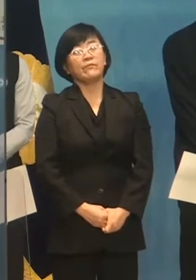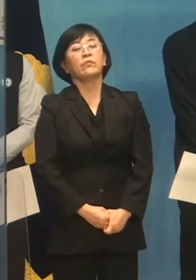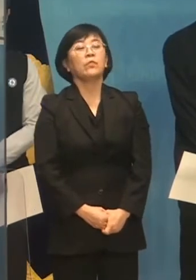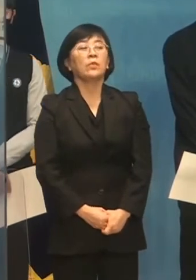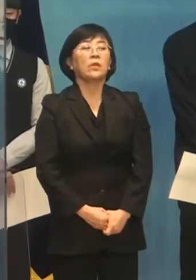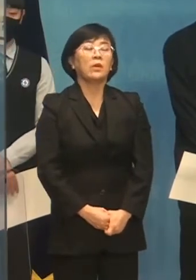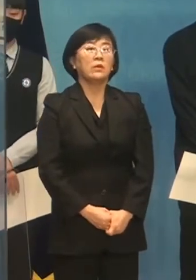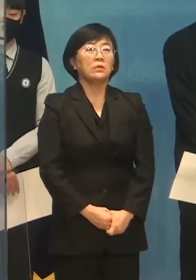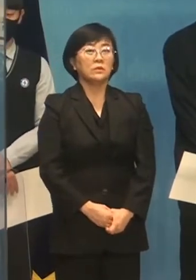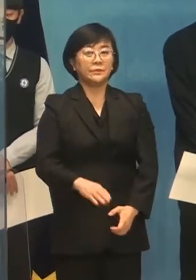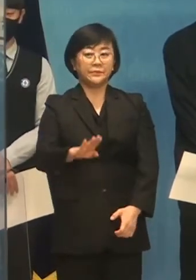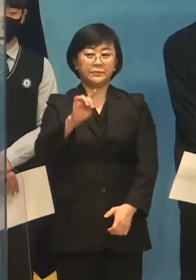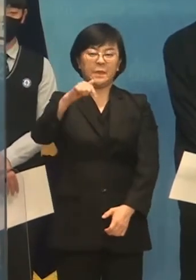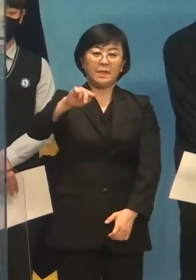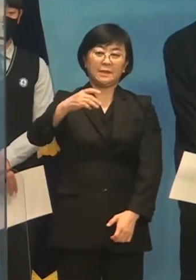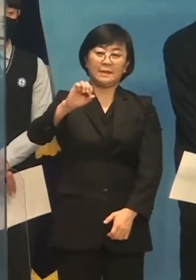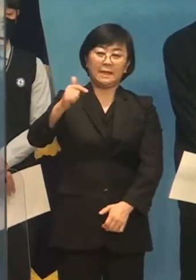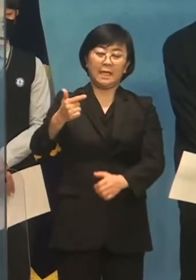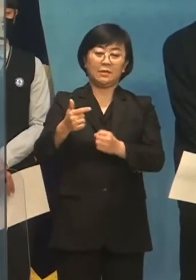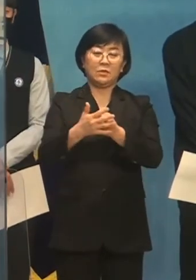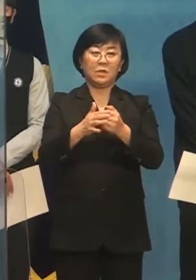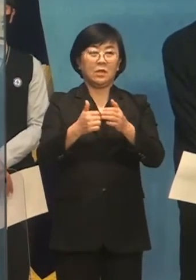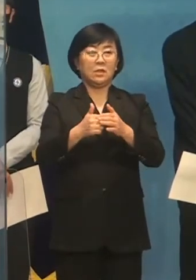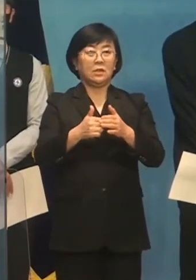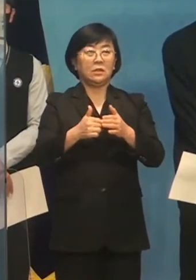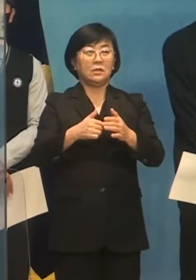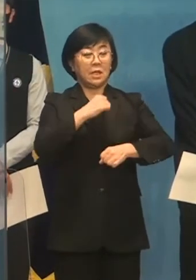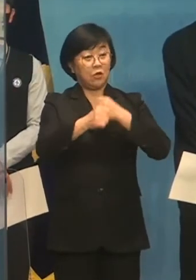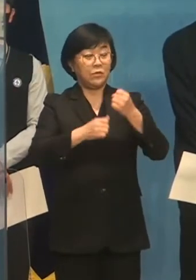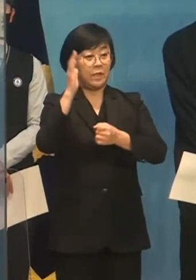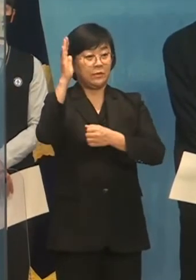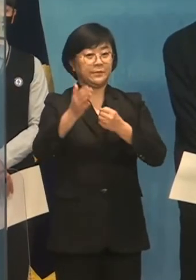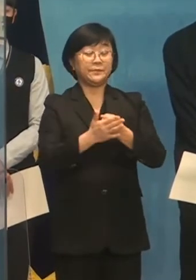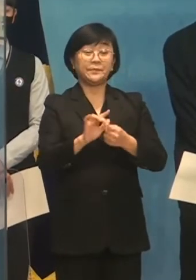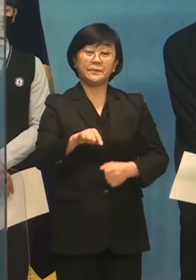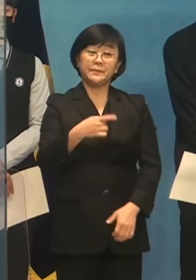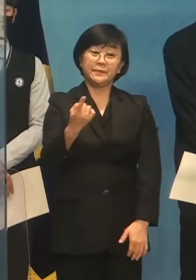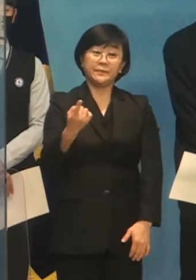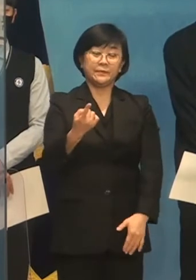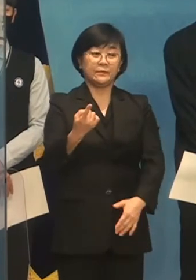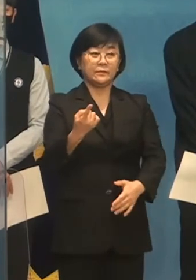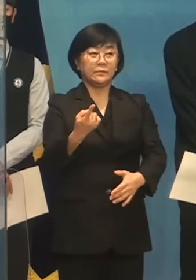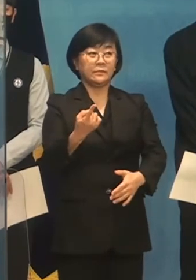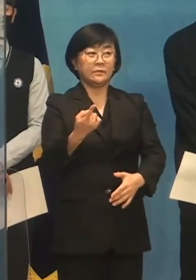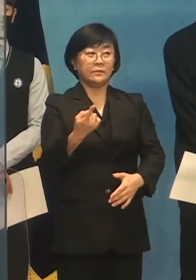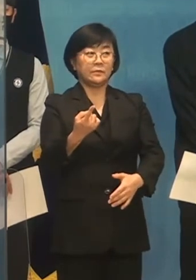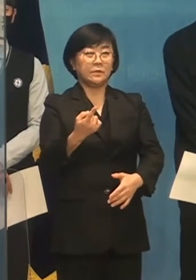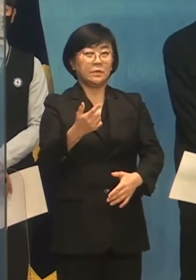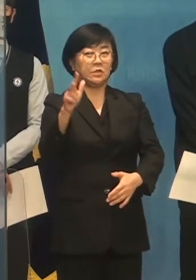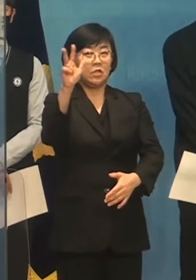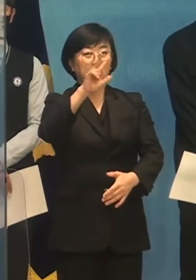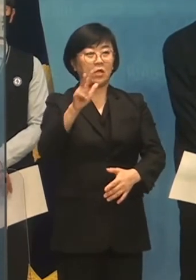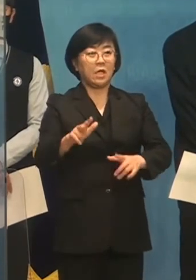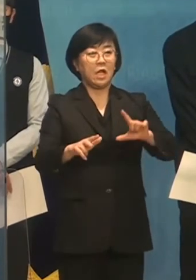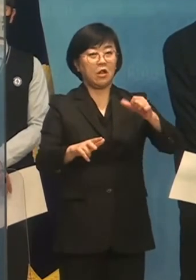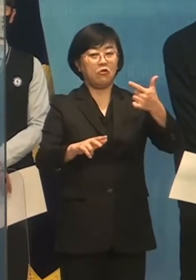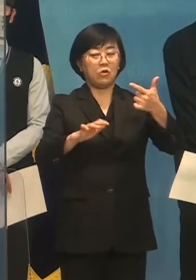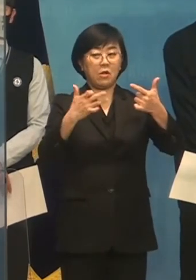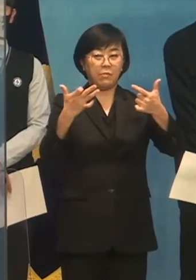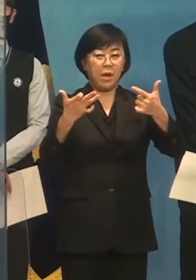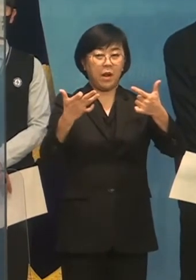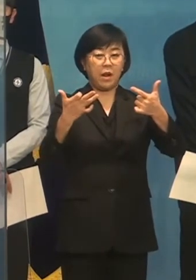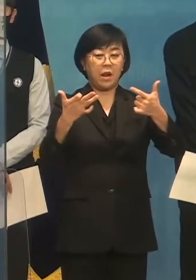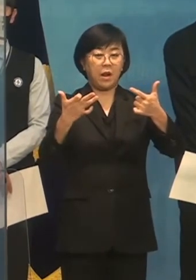네, 박승찬 군의 자유발언 들었습니다. 그럼 바로 더불어민주당 전국청년당 1618위원회 설치를